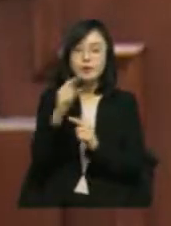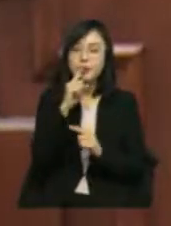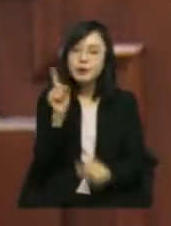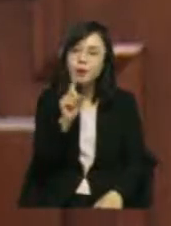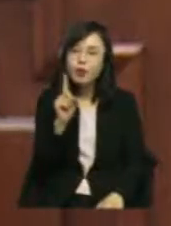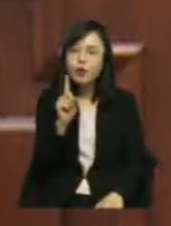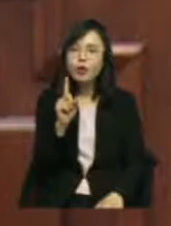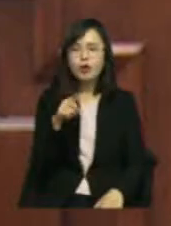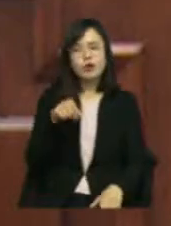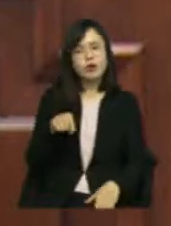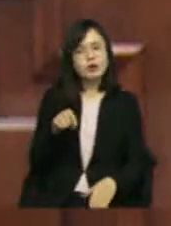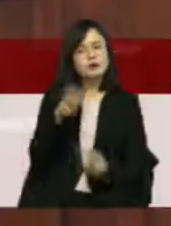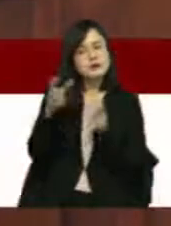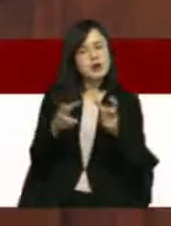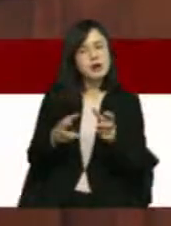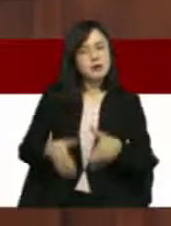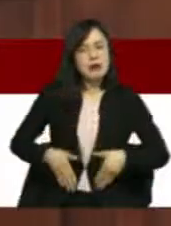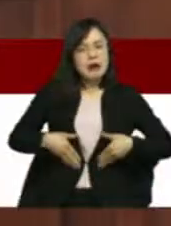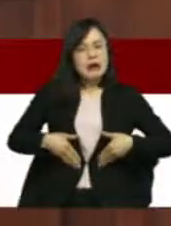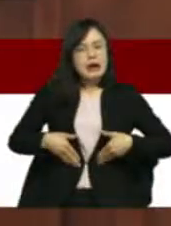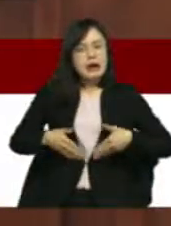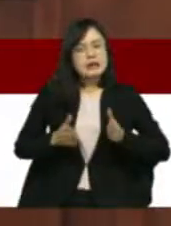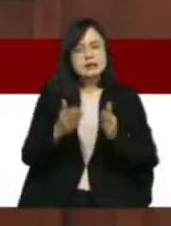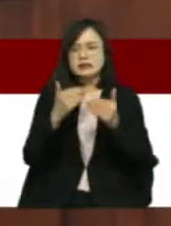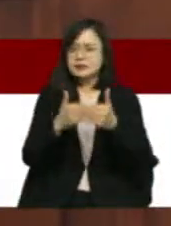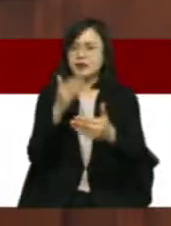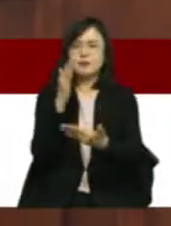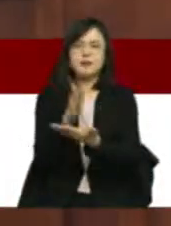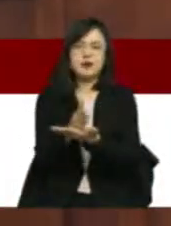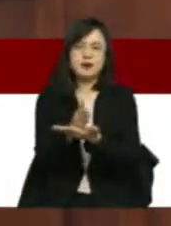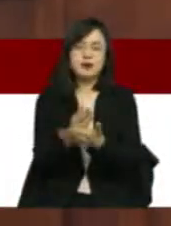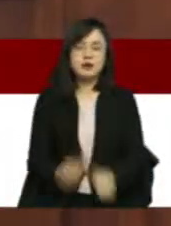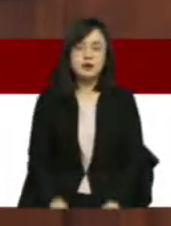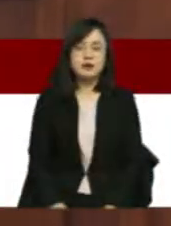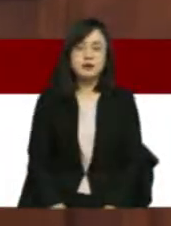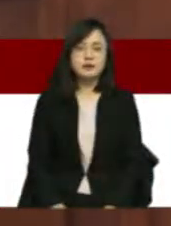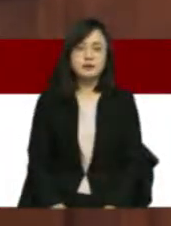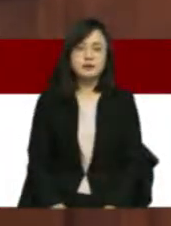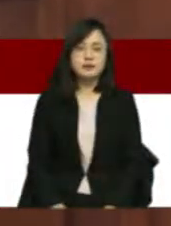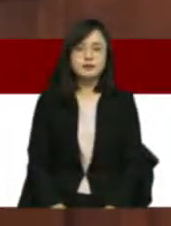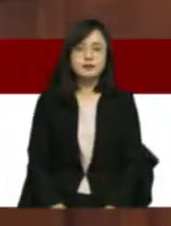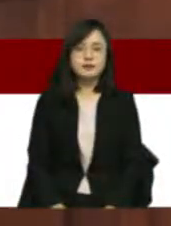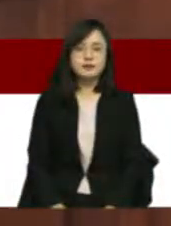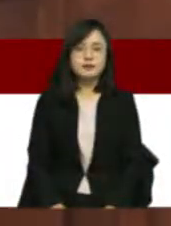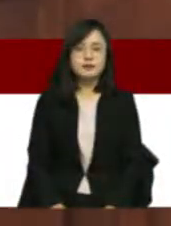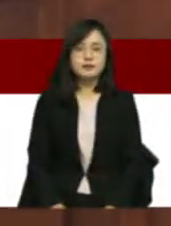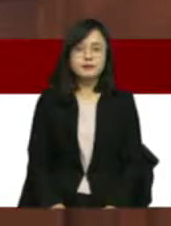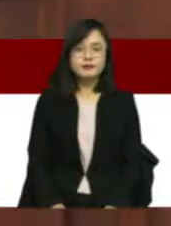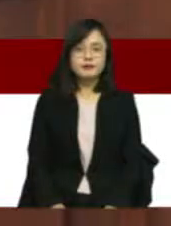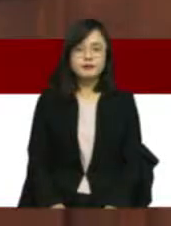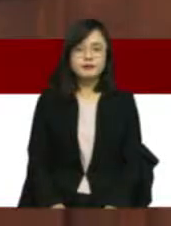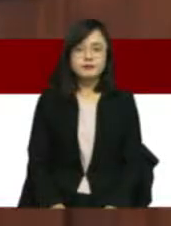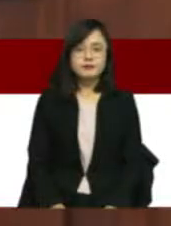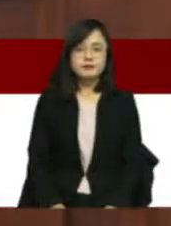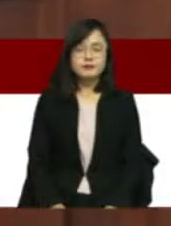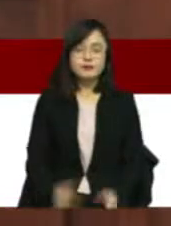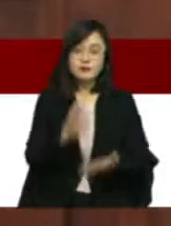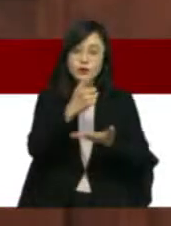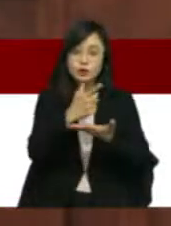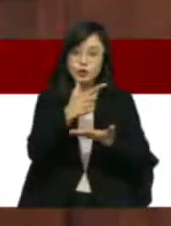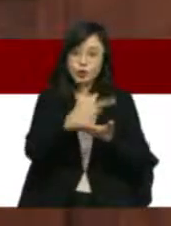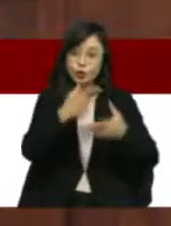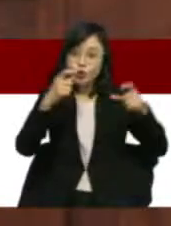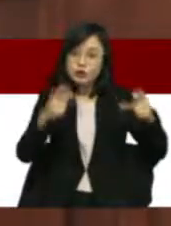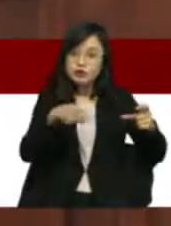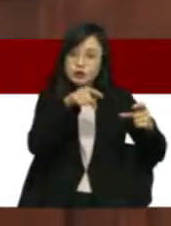주장했습니다. 지방자치단체에서 이 사업은 시기상조이며 우리가 구태여 예산을